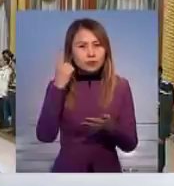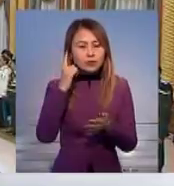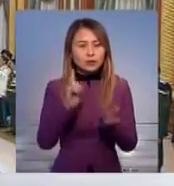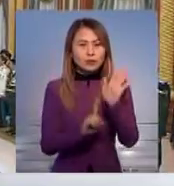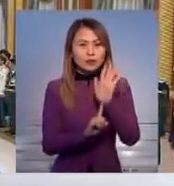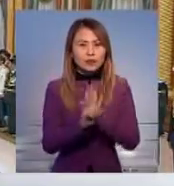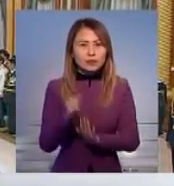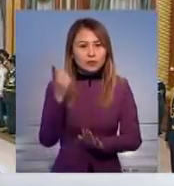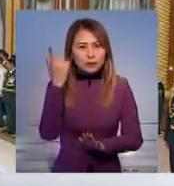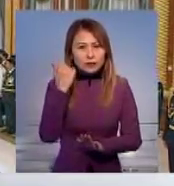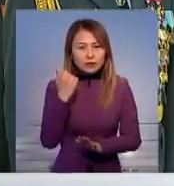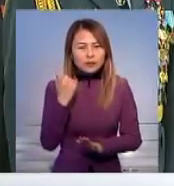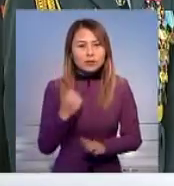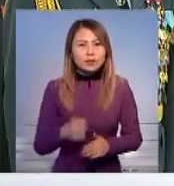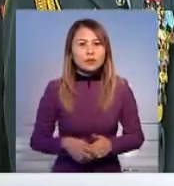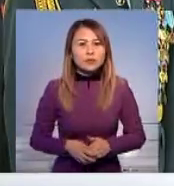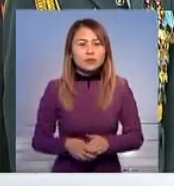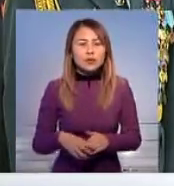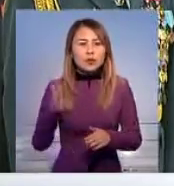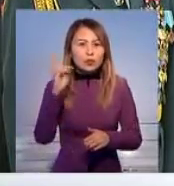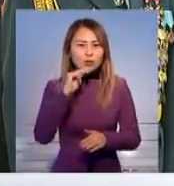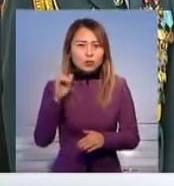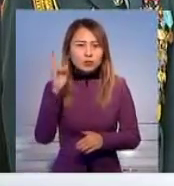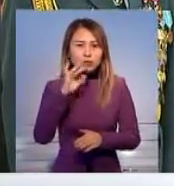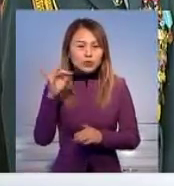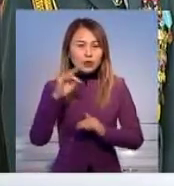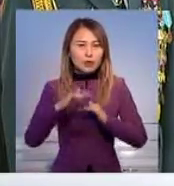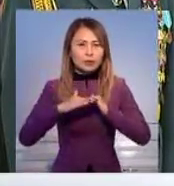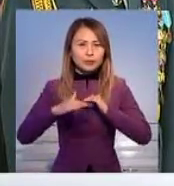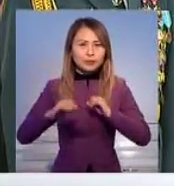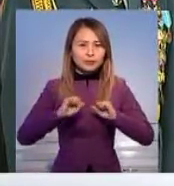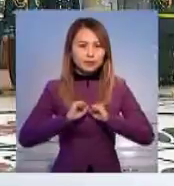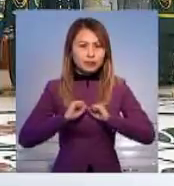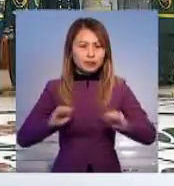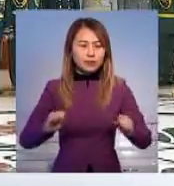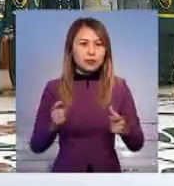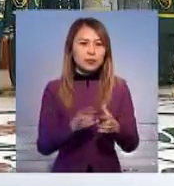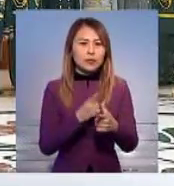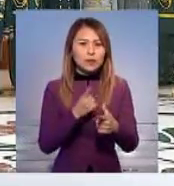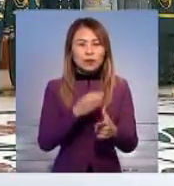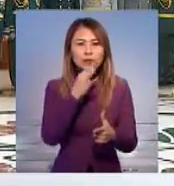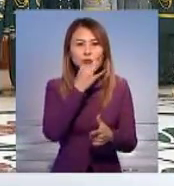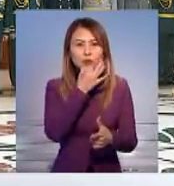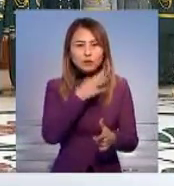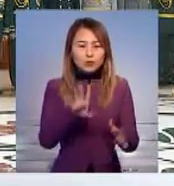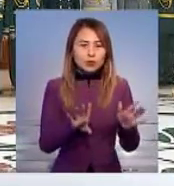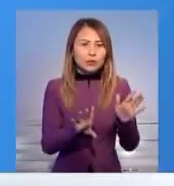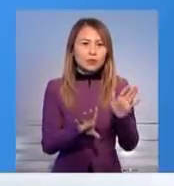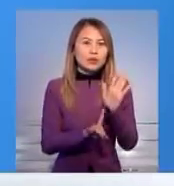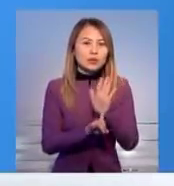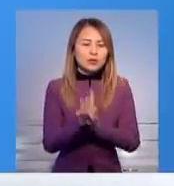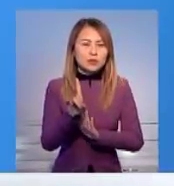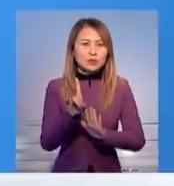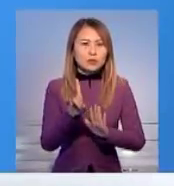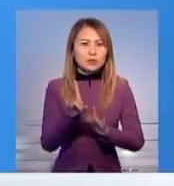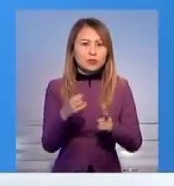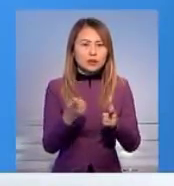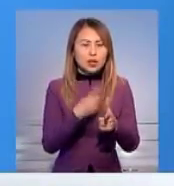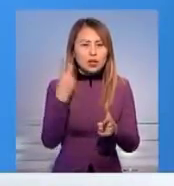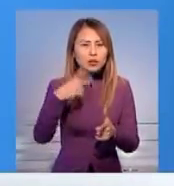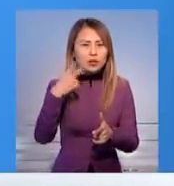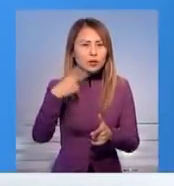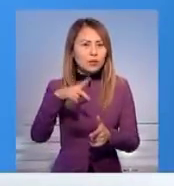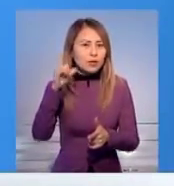өздеріңіз білесіздер. Ерлік пен патриотизмді дәріптейтін осы айтулы күндер биыл Астананың 20